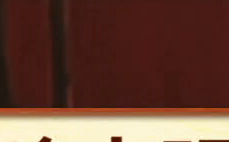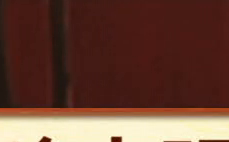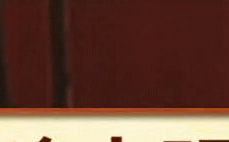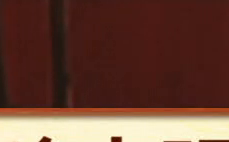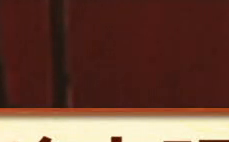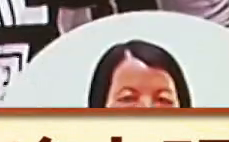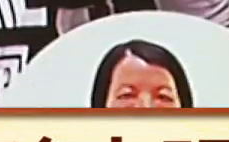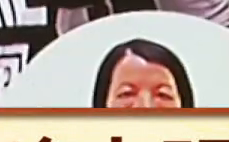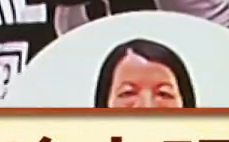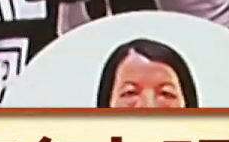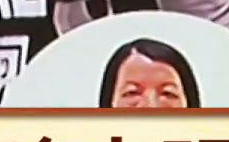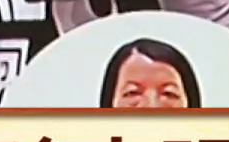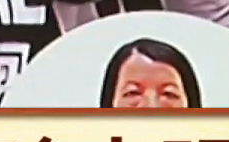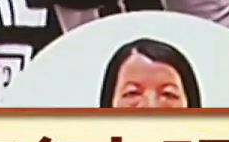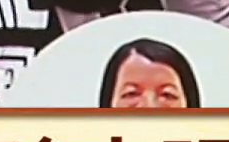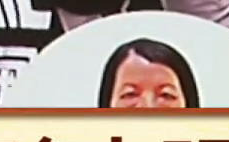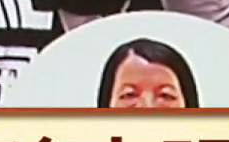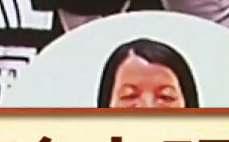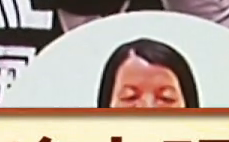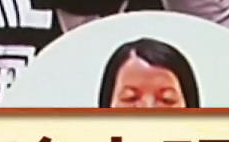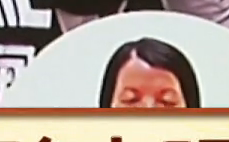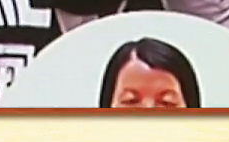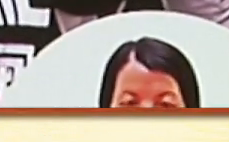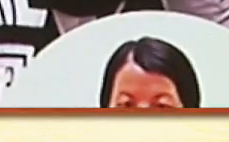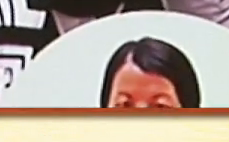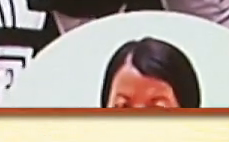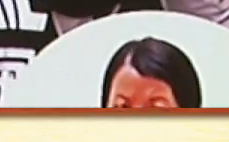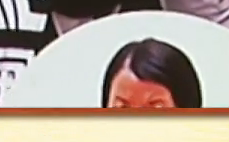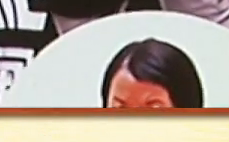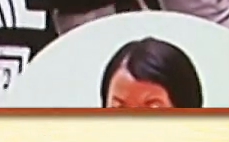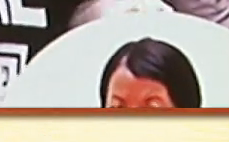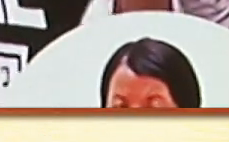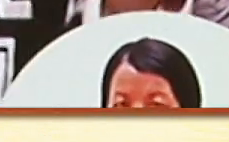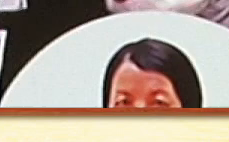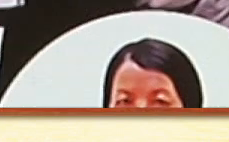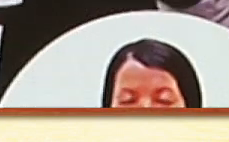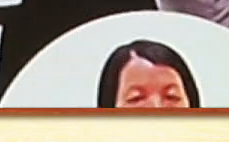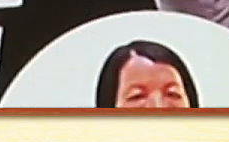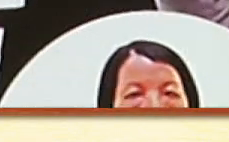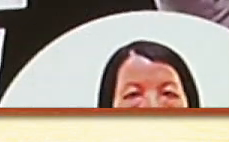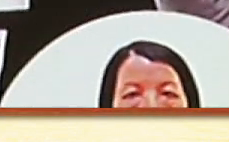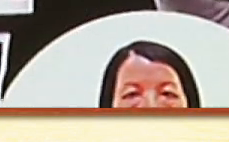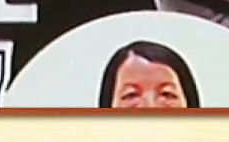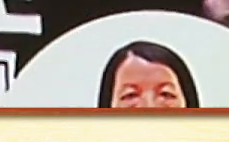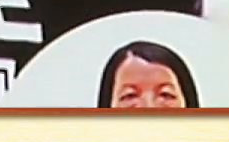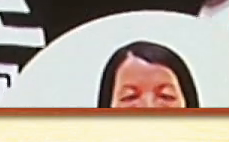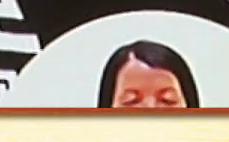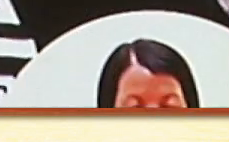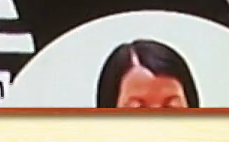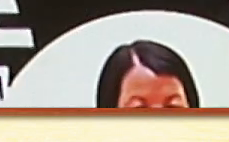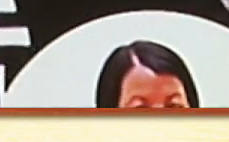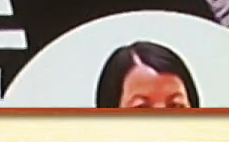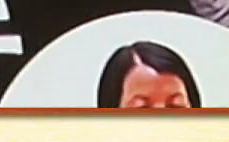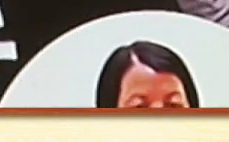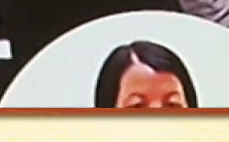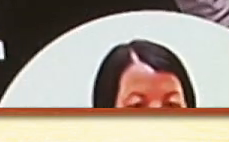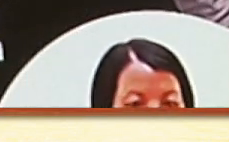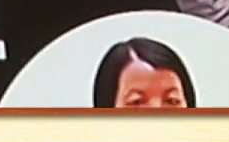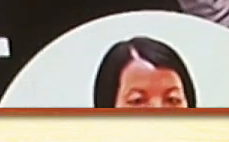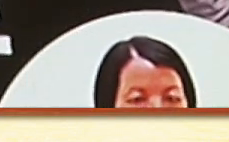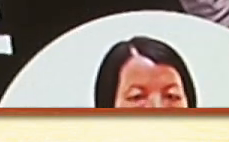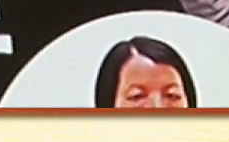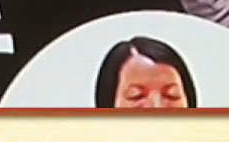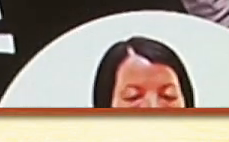三个字。 你若无爱直接讲，安尼表示你来向高雄市民讲，你可能要选。 好